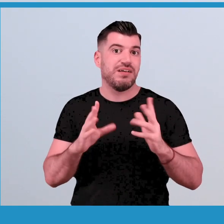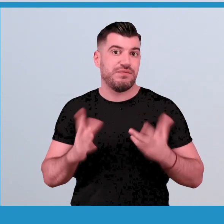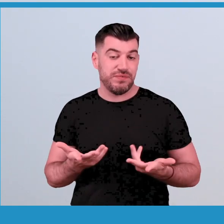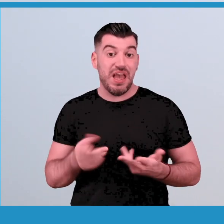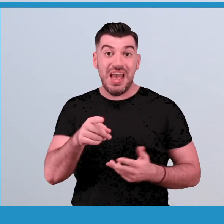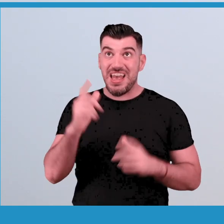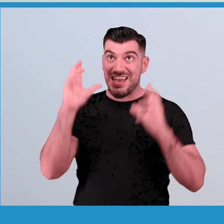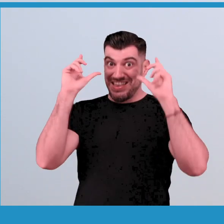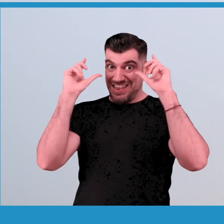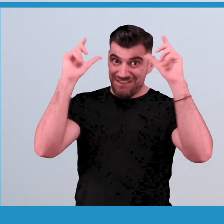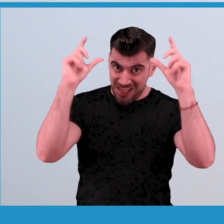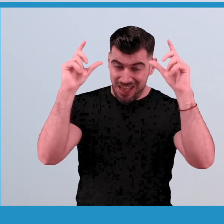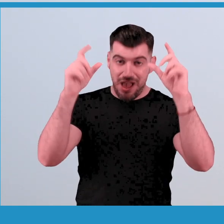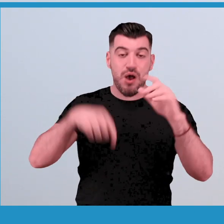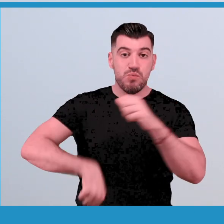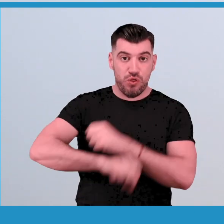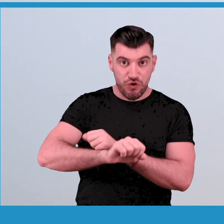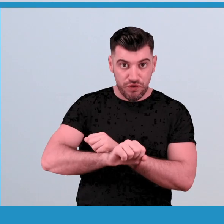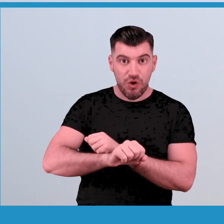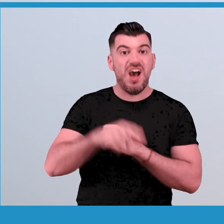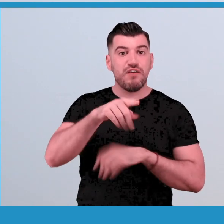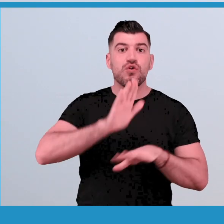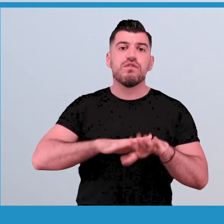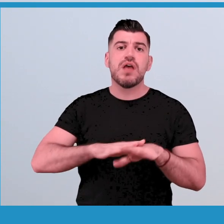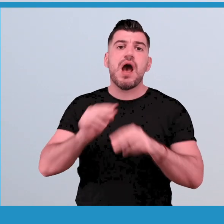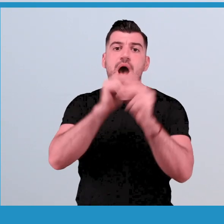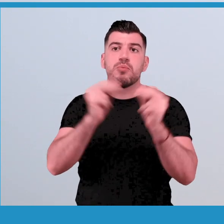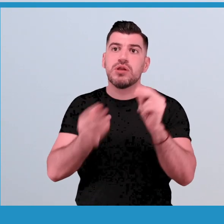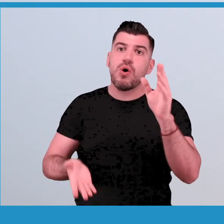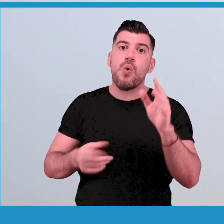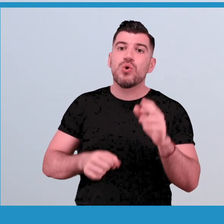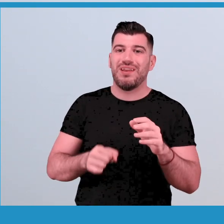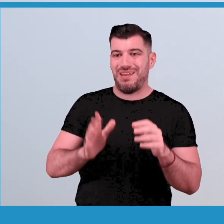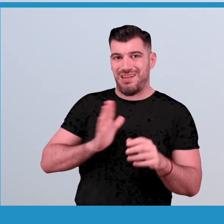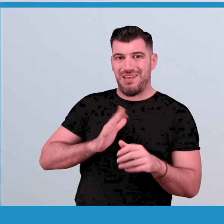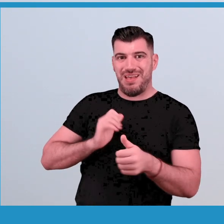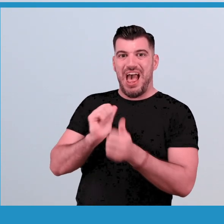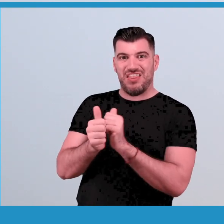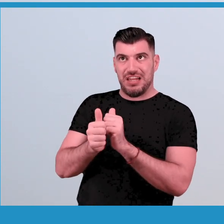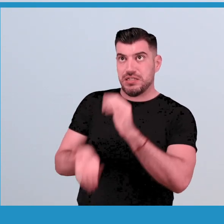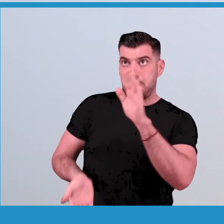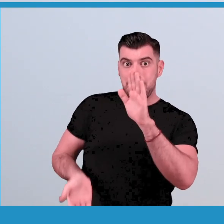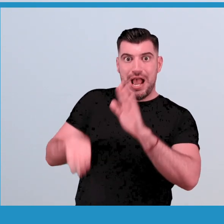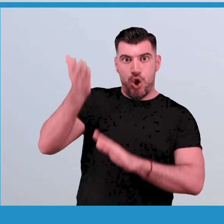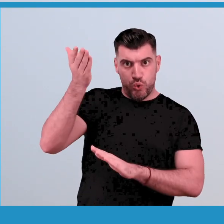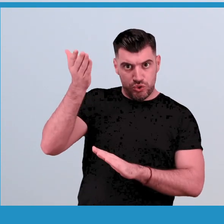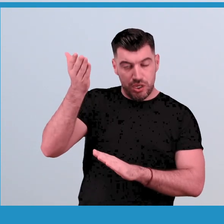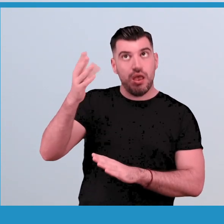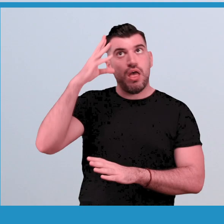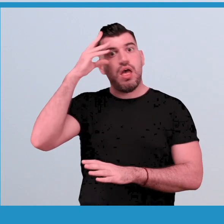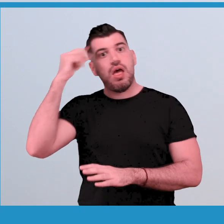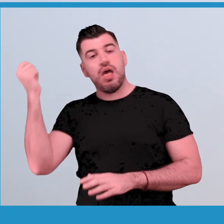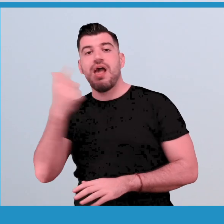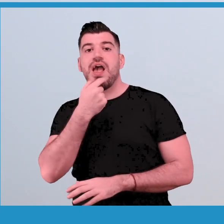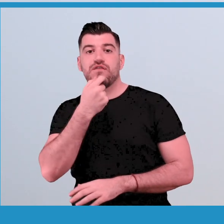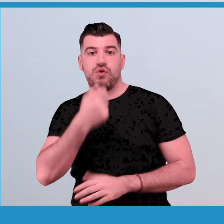πως οι κεφαλιές στο ποδόσφαιρο ευθύνονται για την άνοια παλέμαχων ποδοσφαιριστών. Στο στούντιο ξαναμπαίνει η Beyoncé